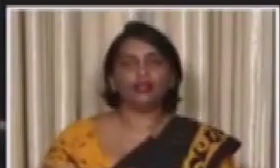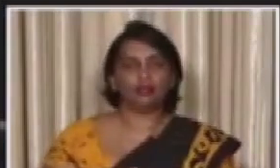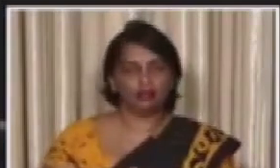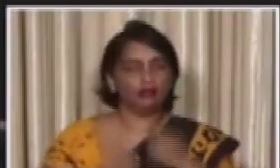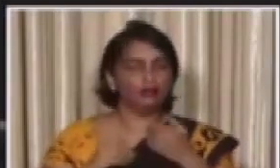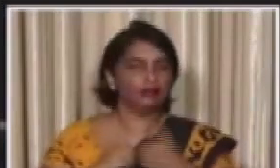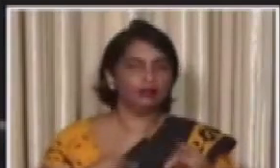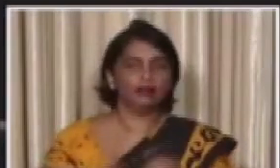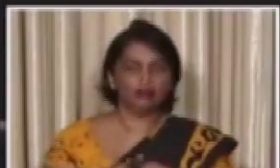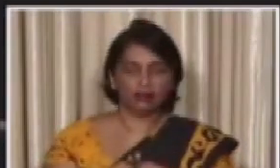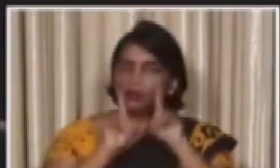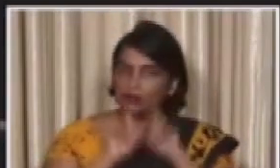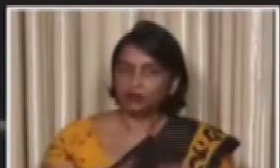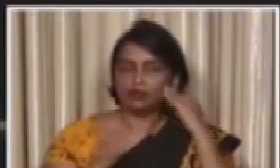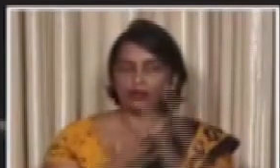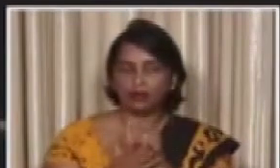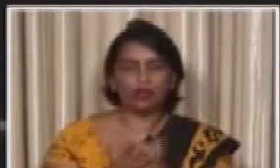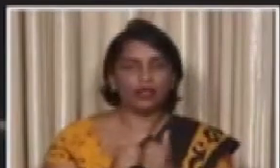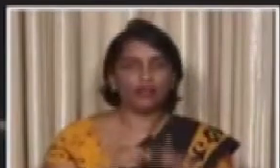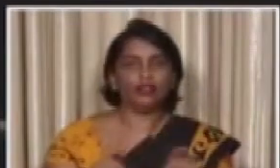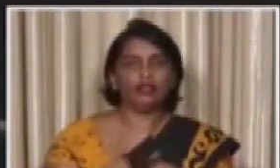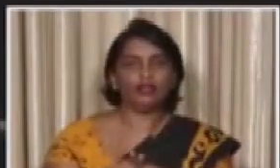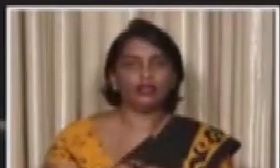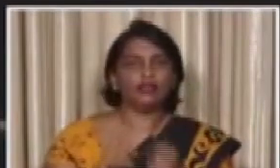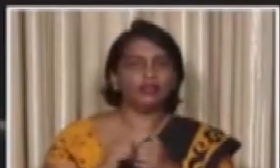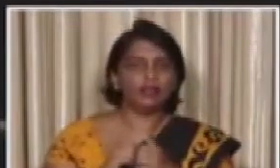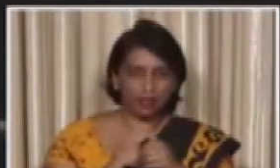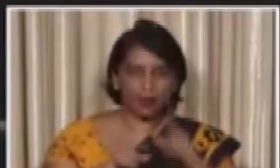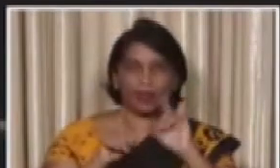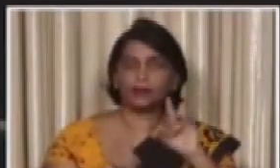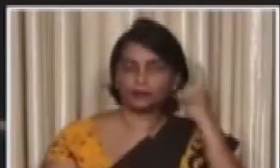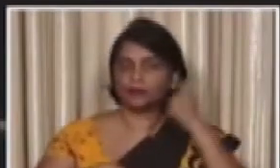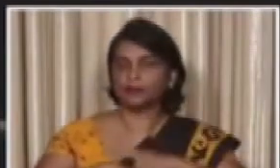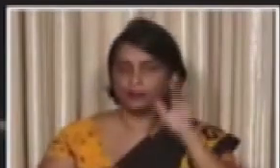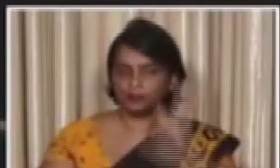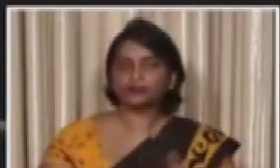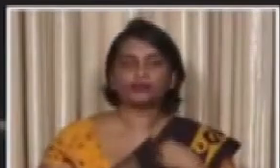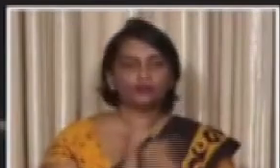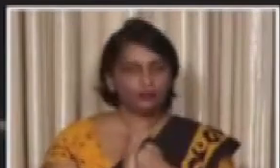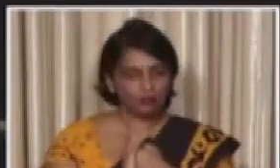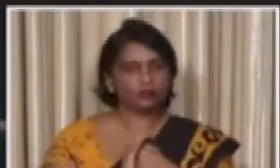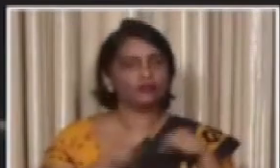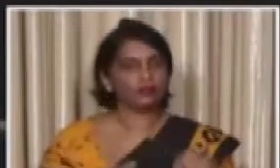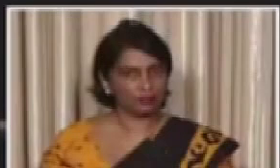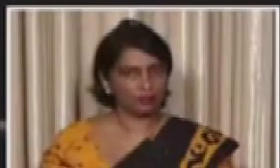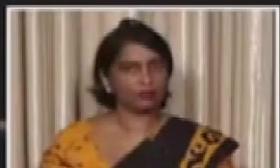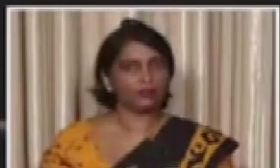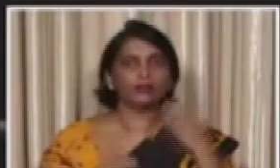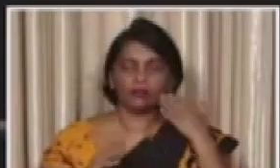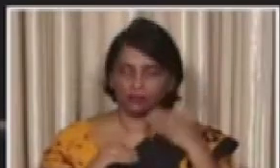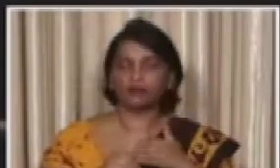දී සිටින්නේ. එම නිසා එම සංවේදී කාරණය පිළිබඳව ප්‍රථම වතාවට මා මෙම ගරු සභාවේදී මුළු